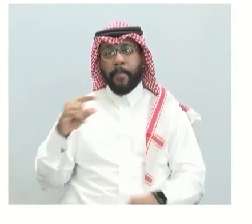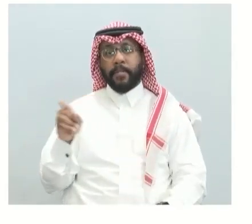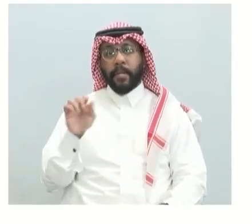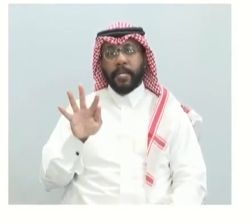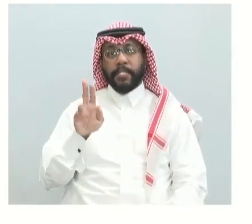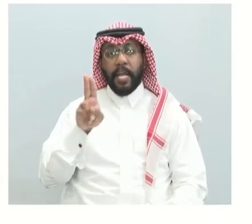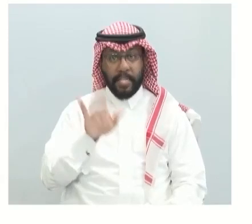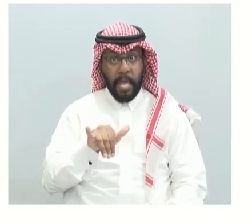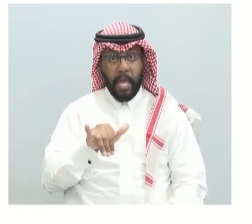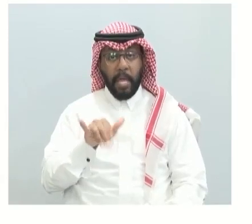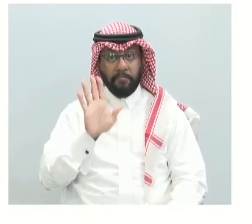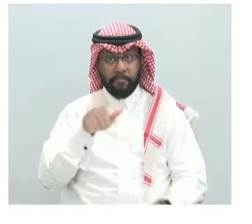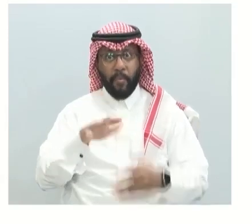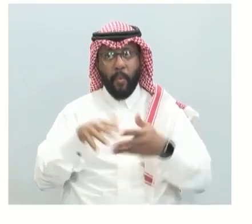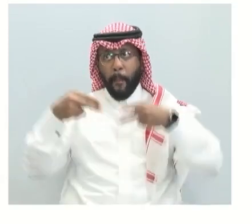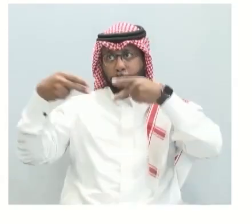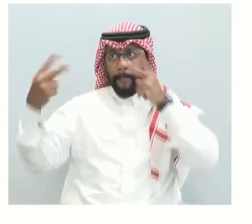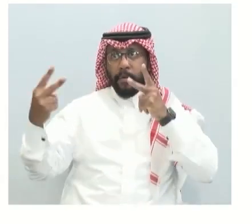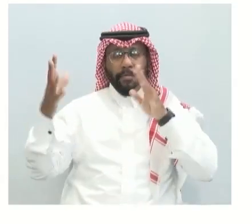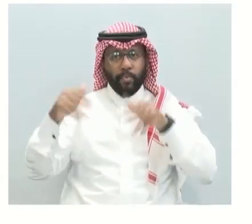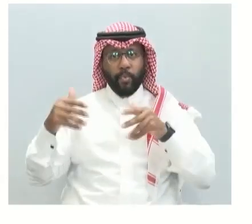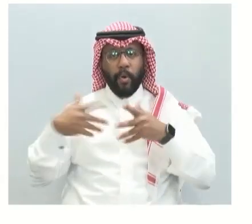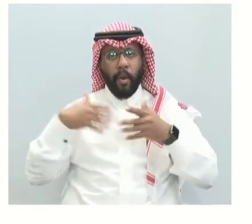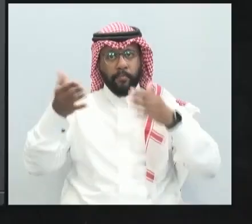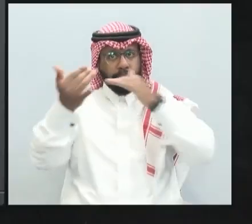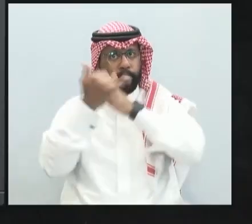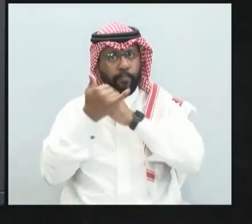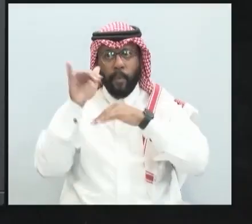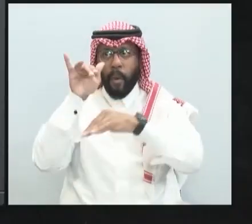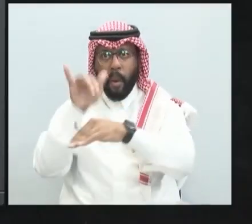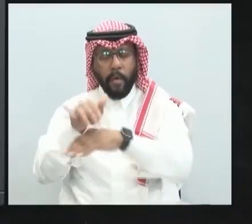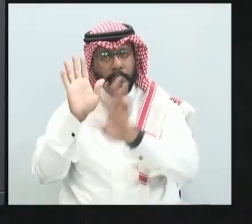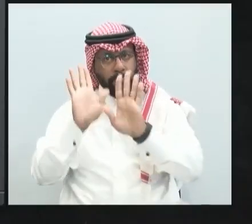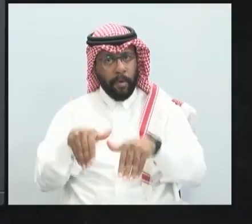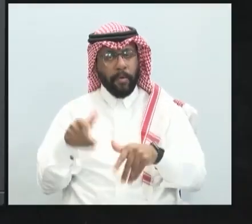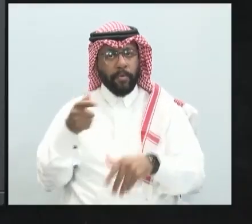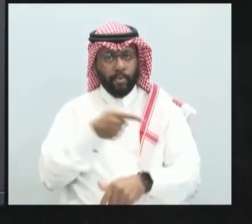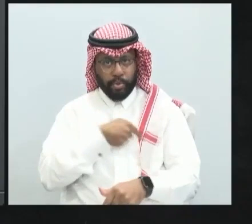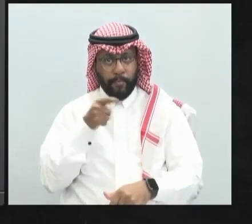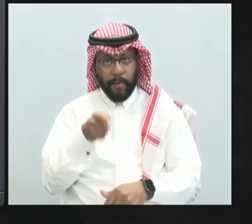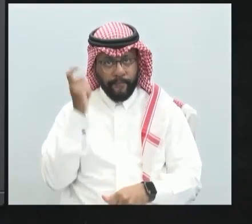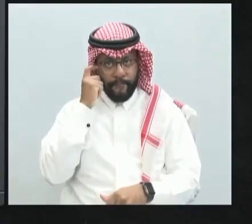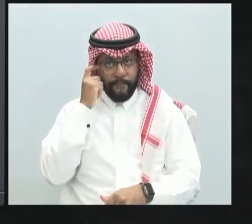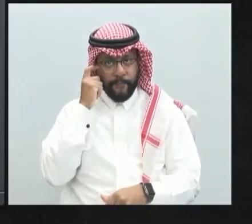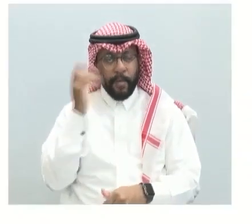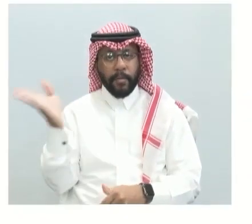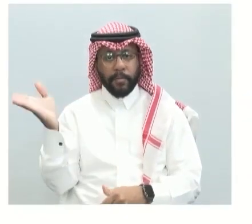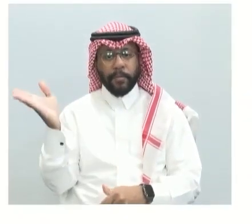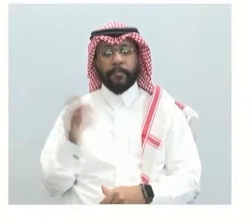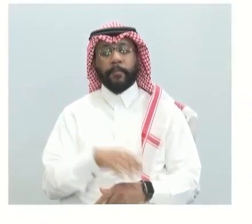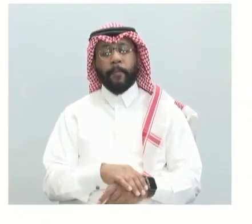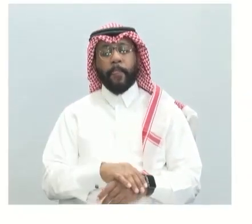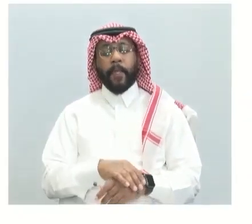تذكرون ما هو البرنامج المستخدم لتقليم للتقديم الدروس الافتراضيه نعم احسنتم استخدمنا